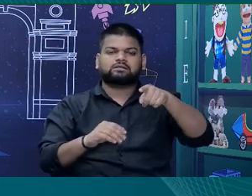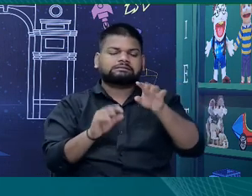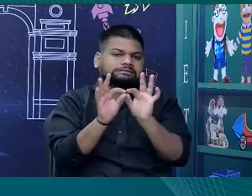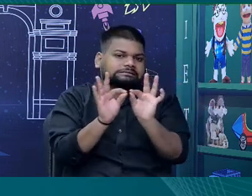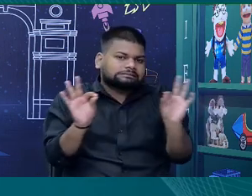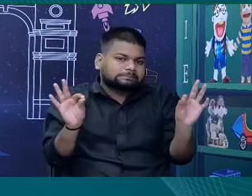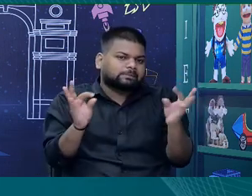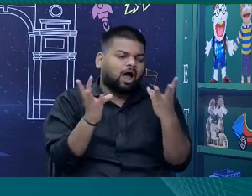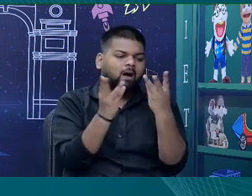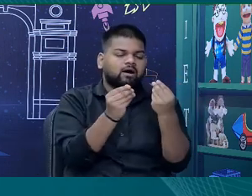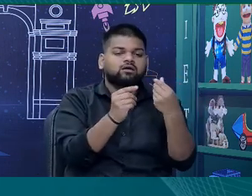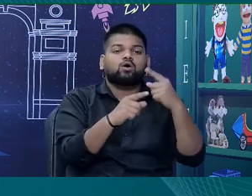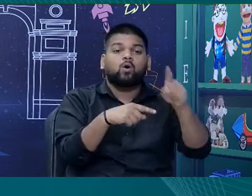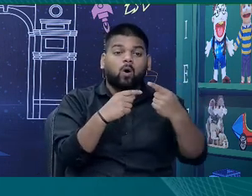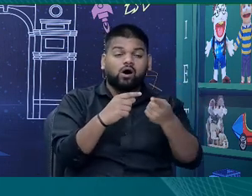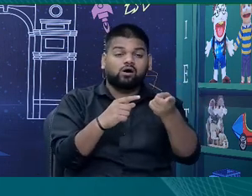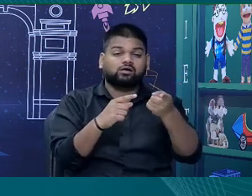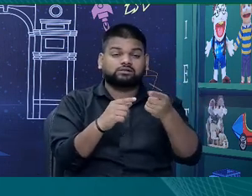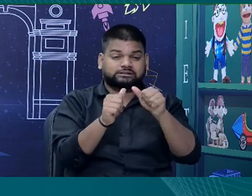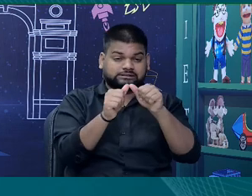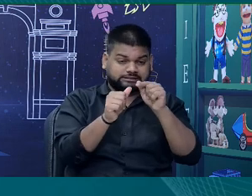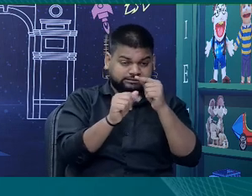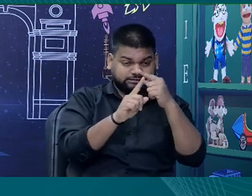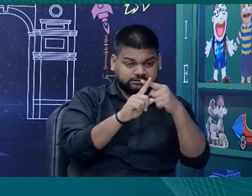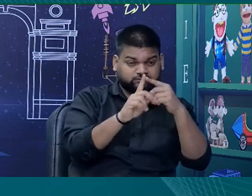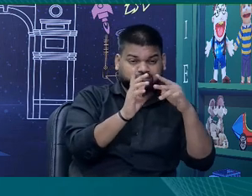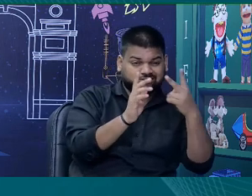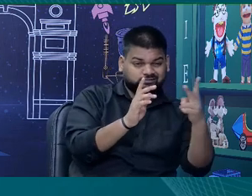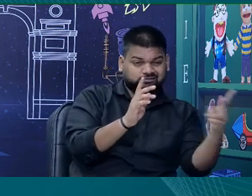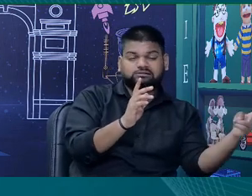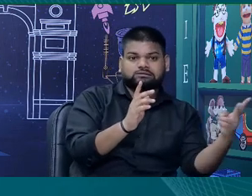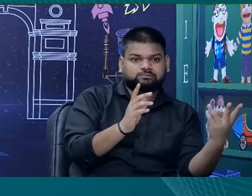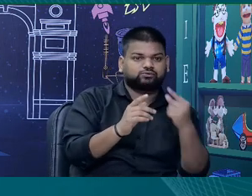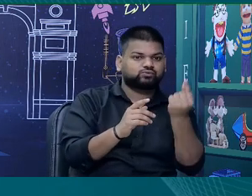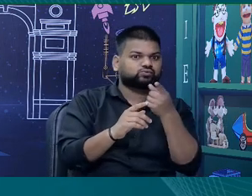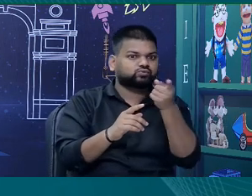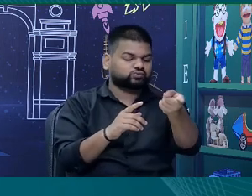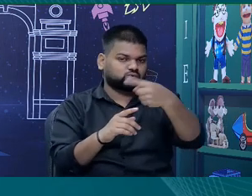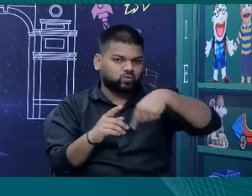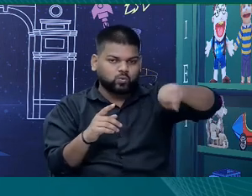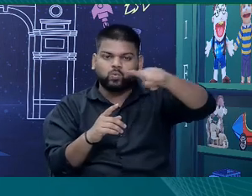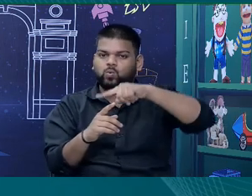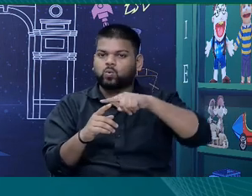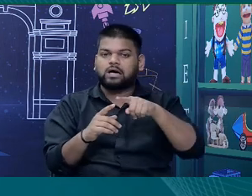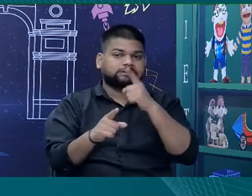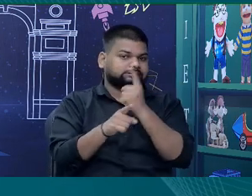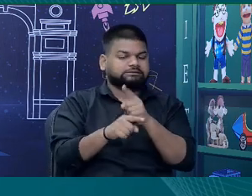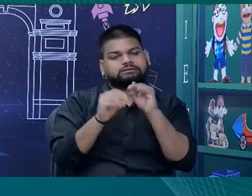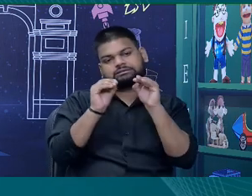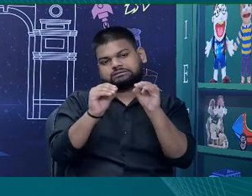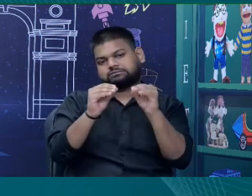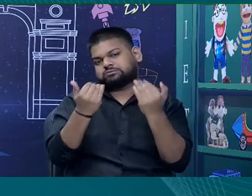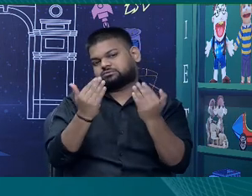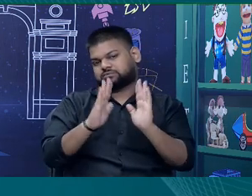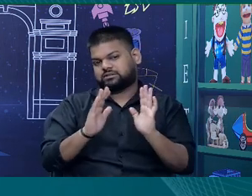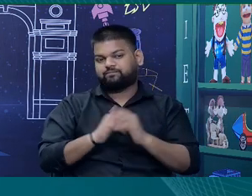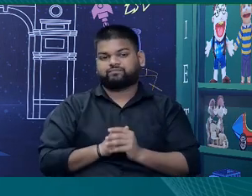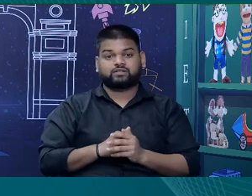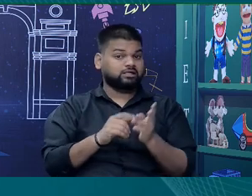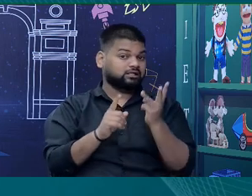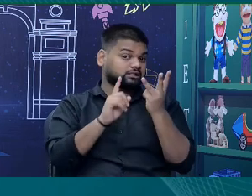मैथमेटिकल एक्सप्रेशन स्टील है फ्रेम पे कर सकते हैं थर्ड मेथड है जो की बहुत रेलीवेंट और मुझे लगता है एक ट्रांसफॉर्मिंग